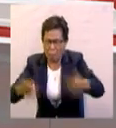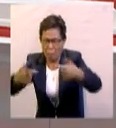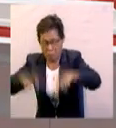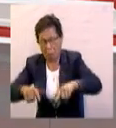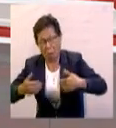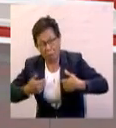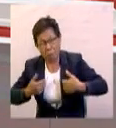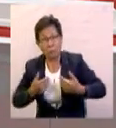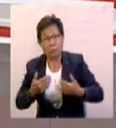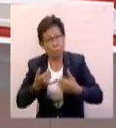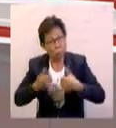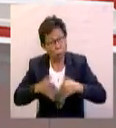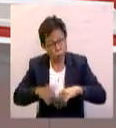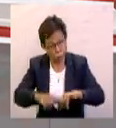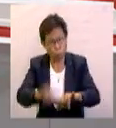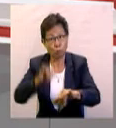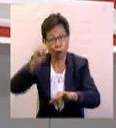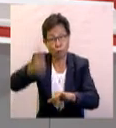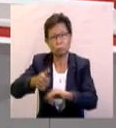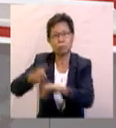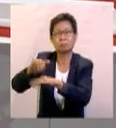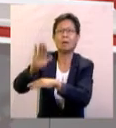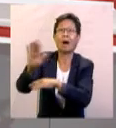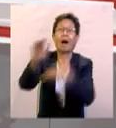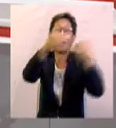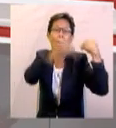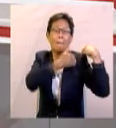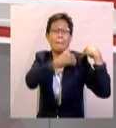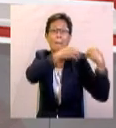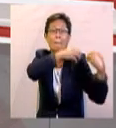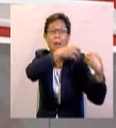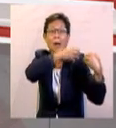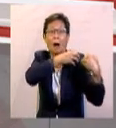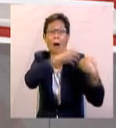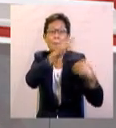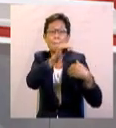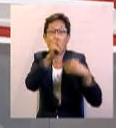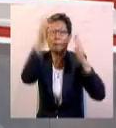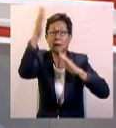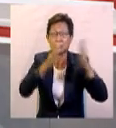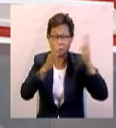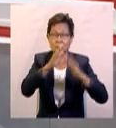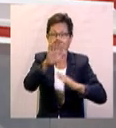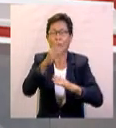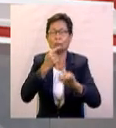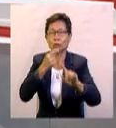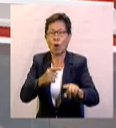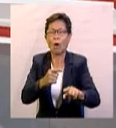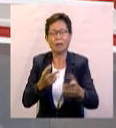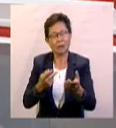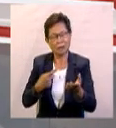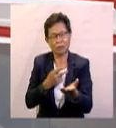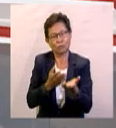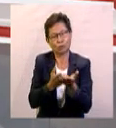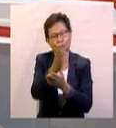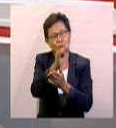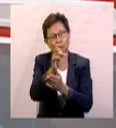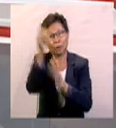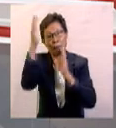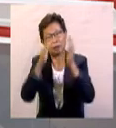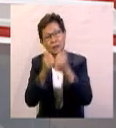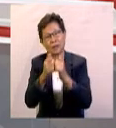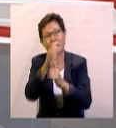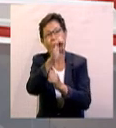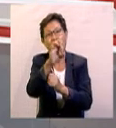Dan adakah ia akan berterusan esok? Hanya pegawai Met Malaysia ada jawapannya. Untuk itu, kita akan langsung ke Met Malaysia bersama Atika